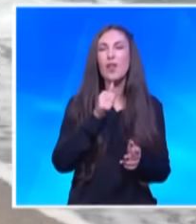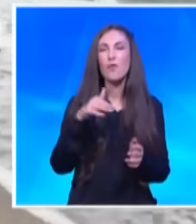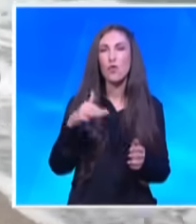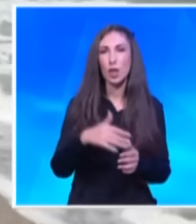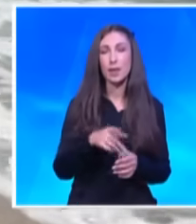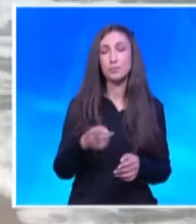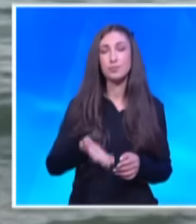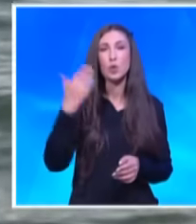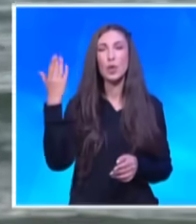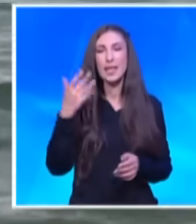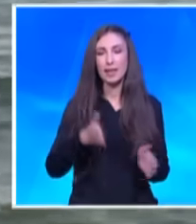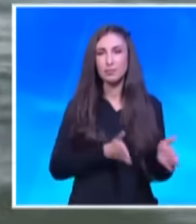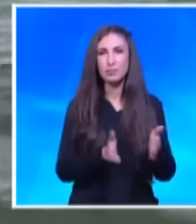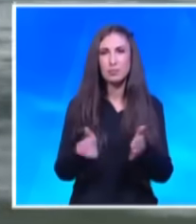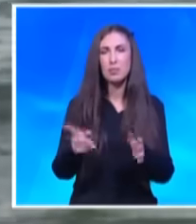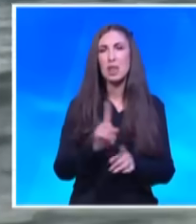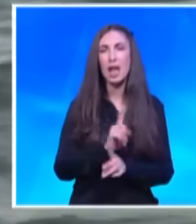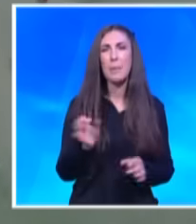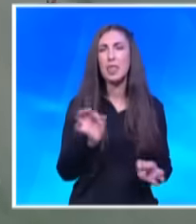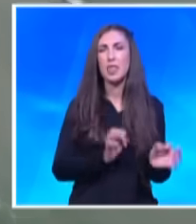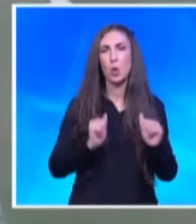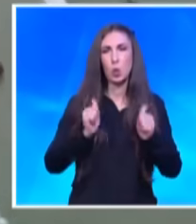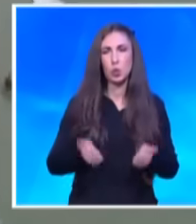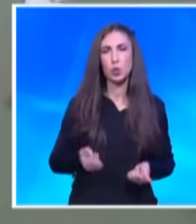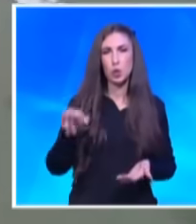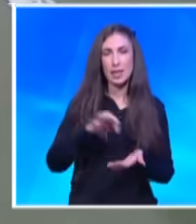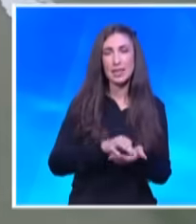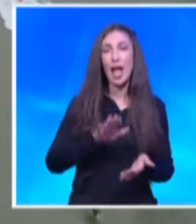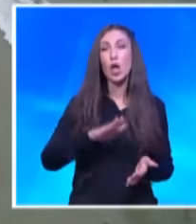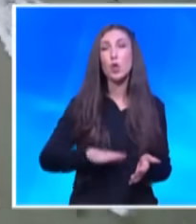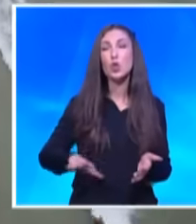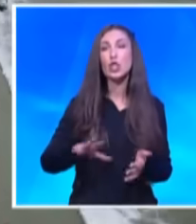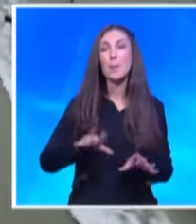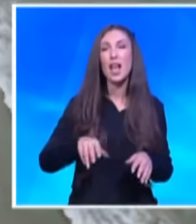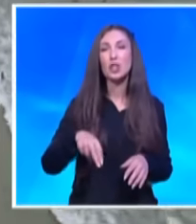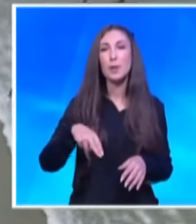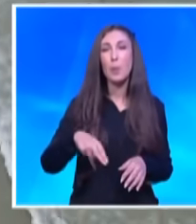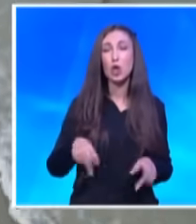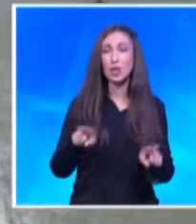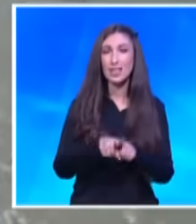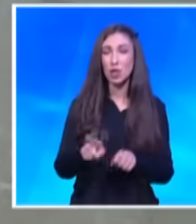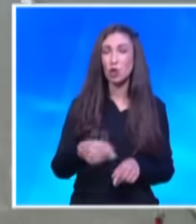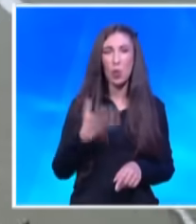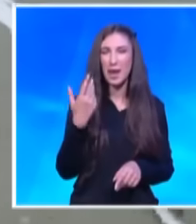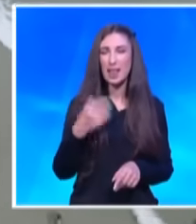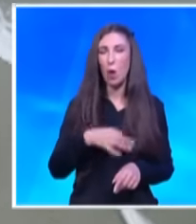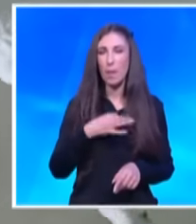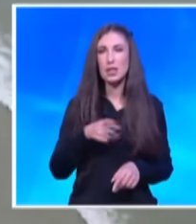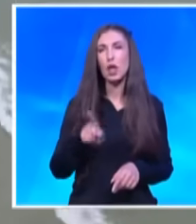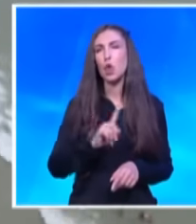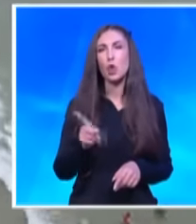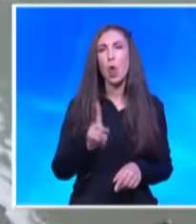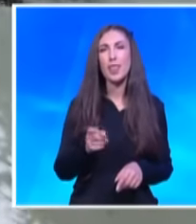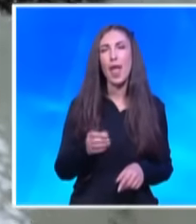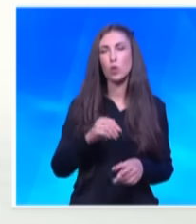От години ивицата не се посещава от туристи. За разлика от южния плащ на Приморско, който също беше обявен за замърсен, но не попадна в